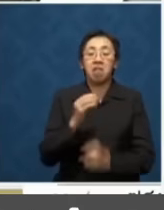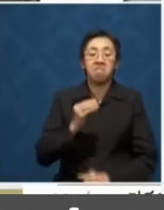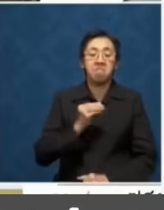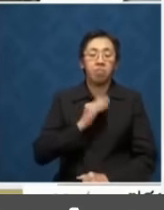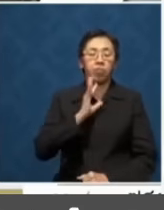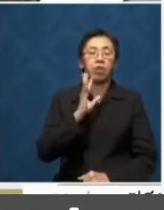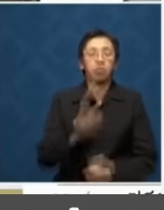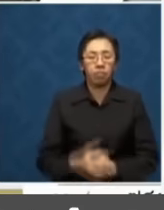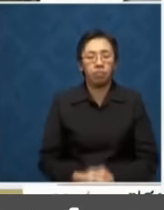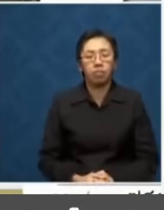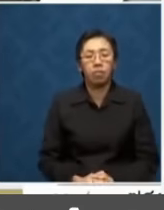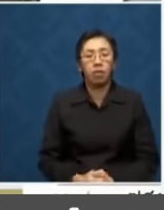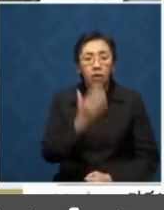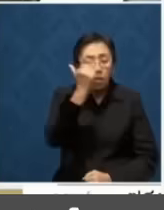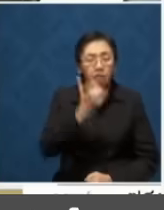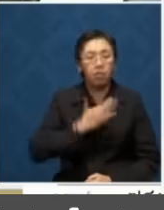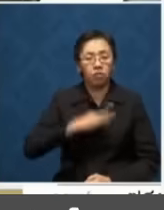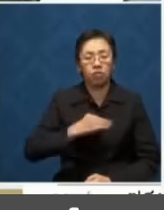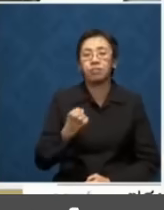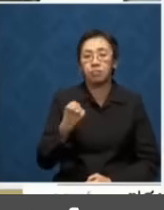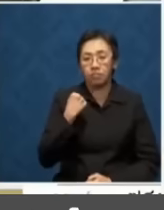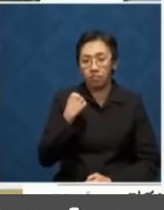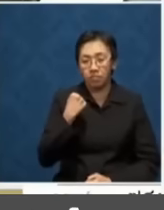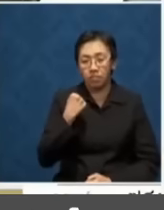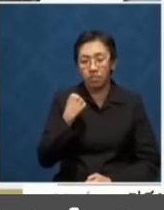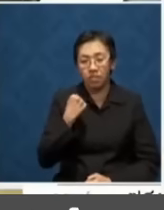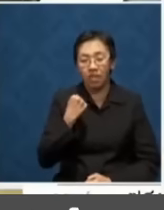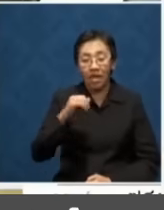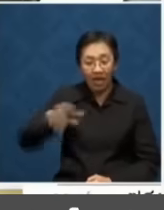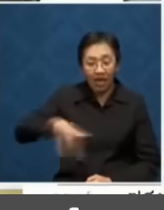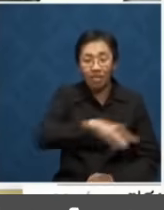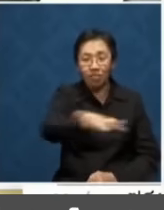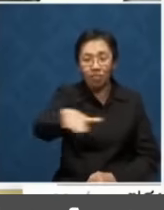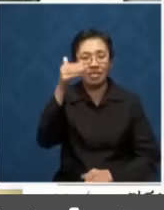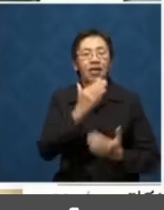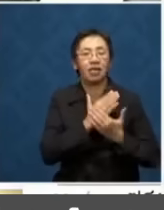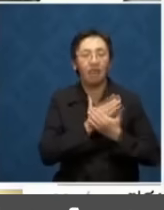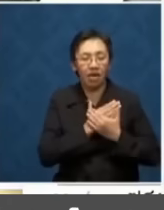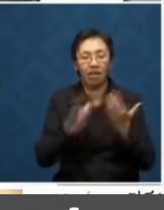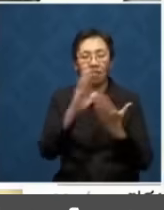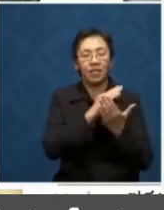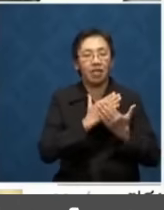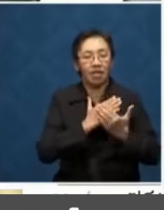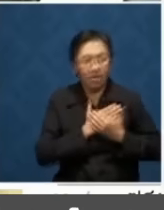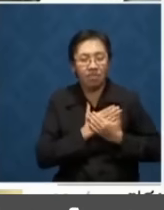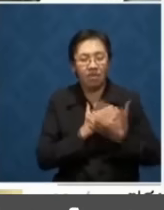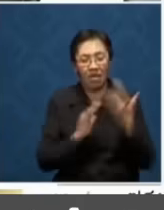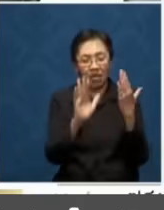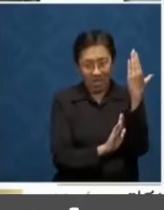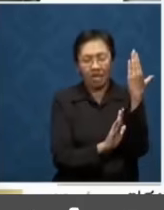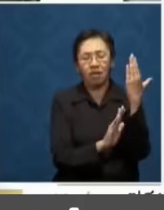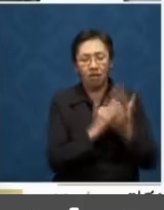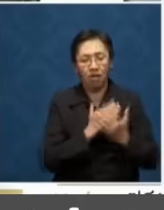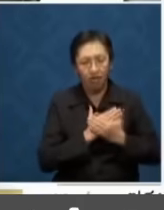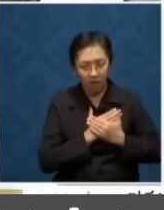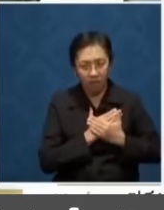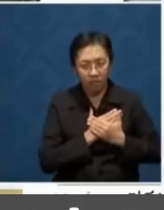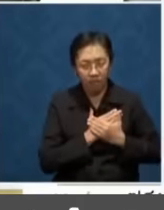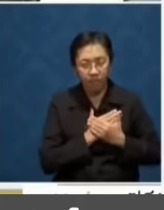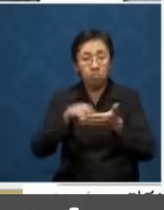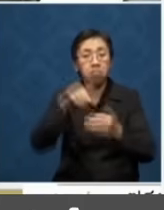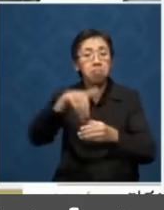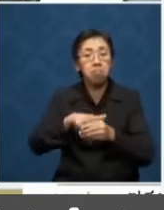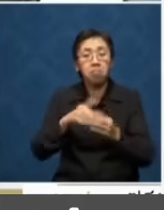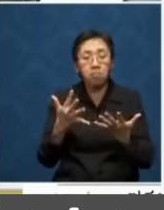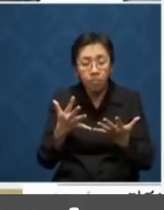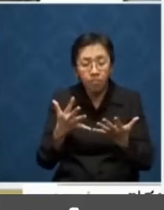ๆทั้งสิ้นเพราะผมเชื่อมั่นว่าสมาชิกทุกคนมีความรักชาติรักผืนแผ่นดินแห่งนี้เคารพเสียงของการเลือกตั้ง